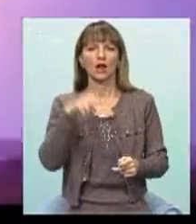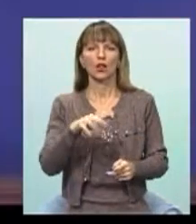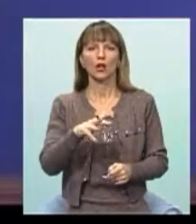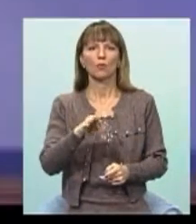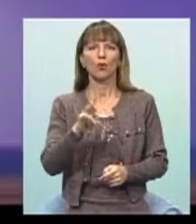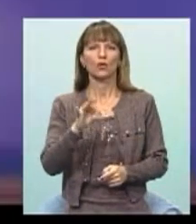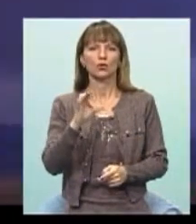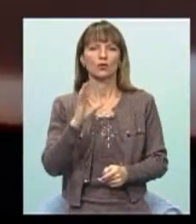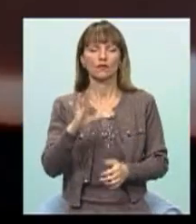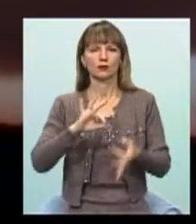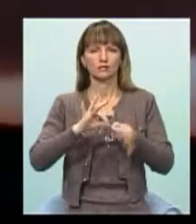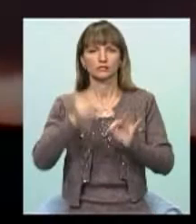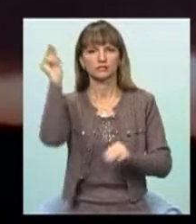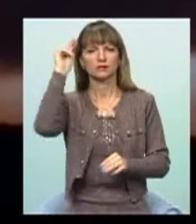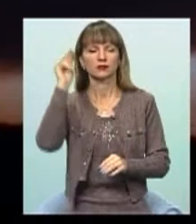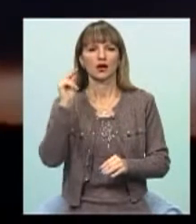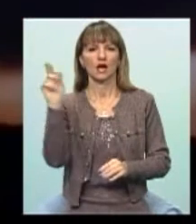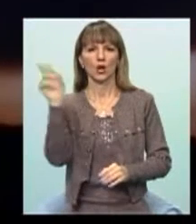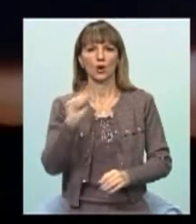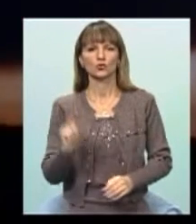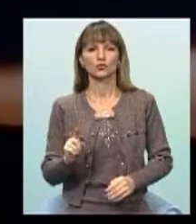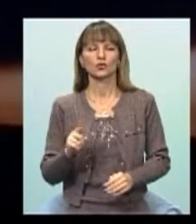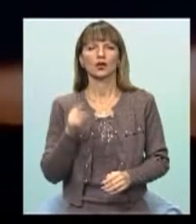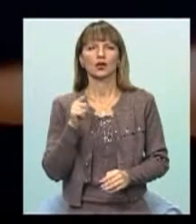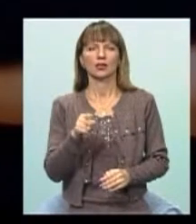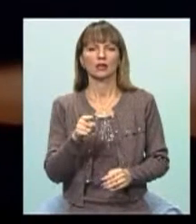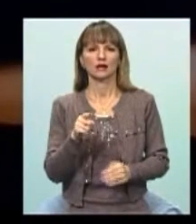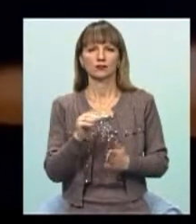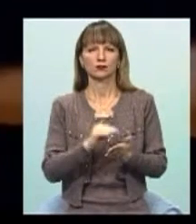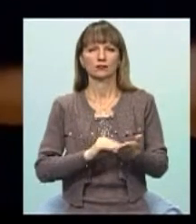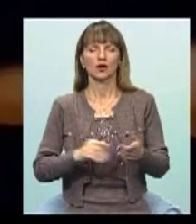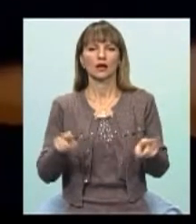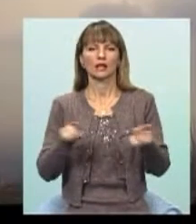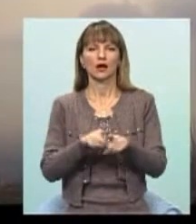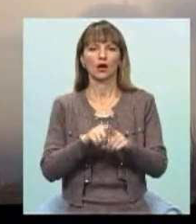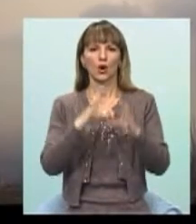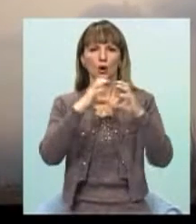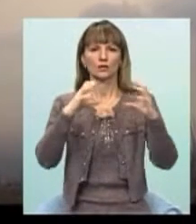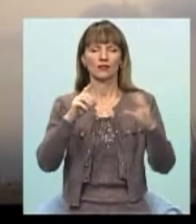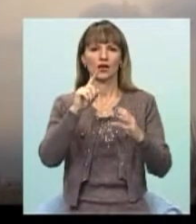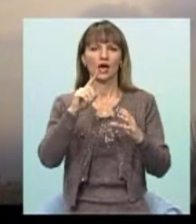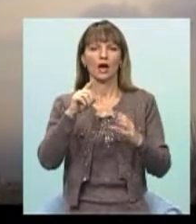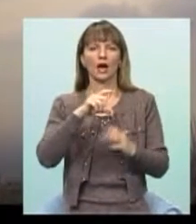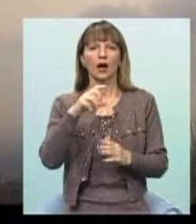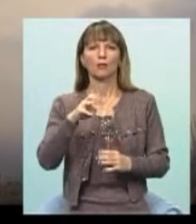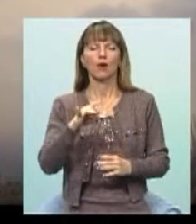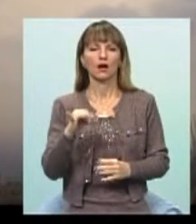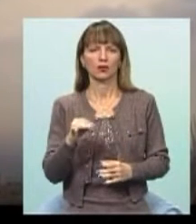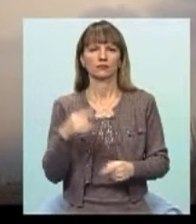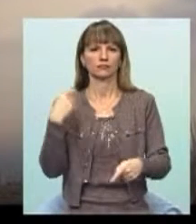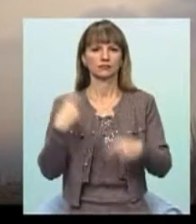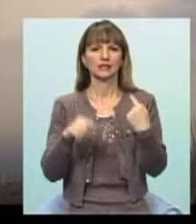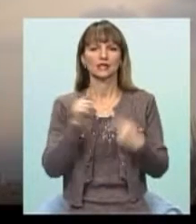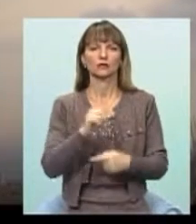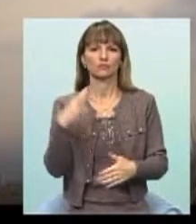Ломоносов більш детально вивчав явище грози. Він і дав таке визначення, як грозові хмари. Відрізняються вони від звичайних тим,